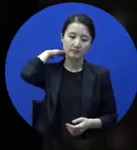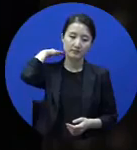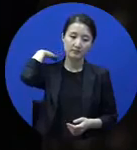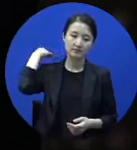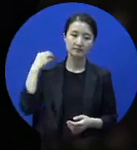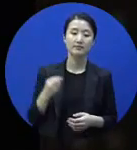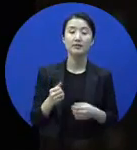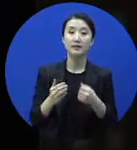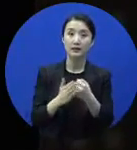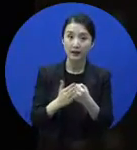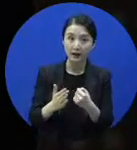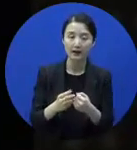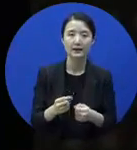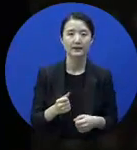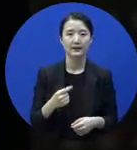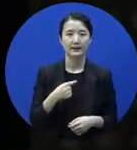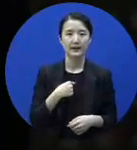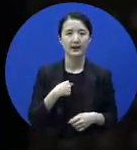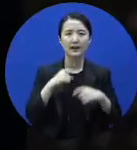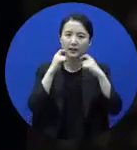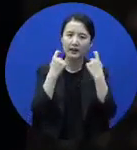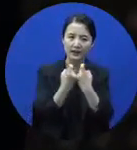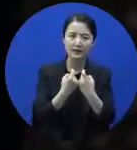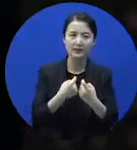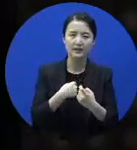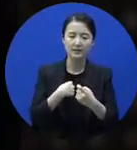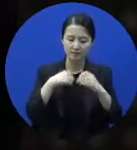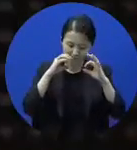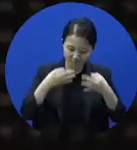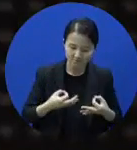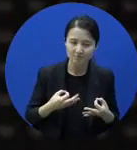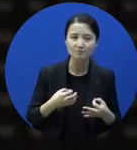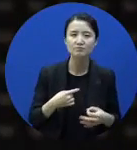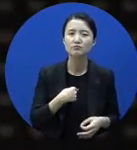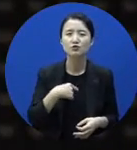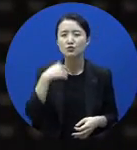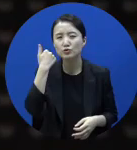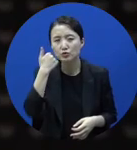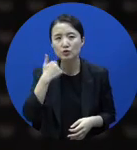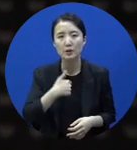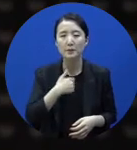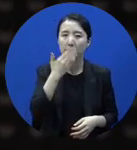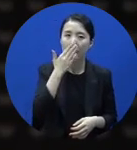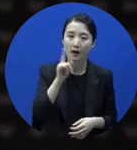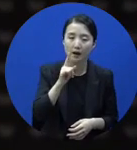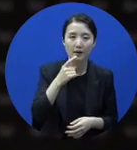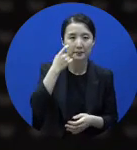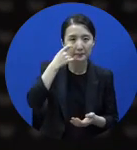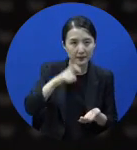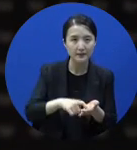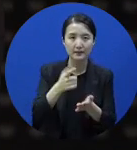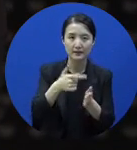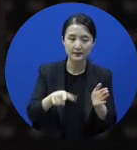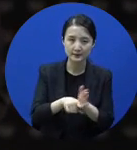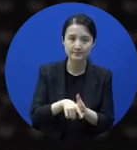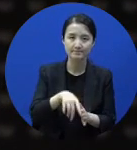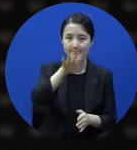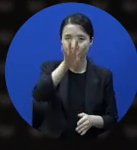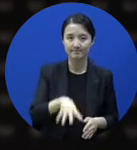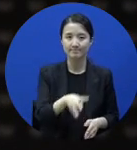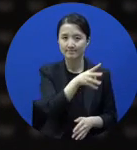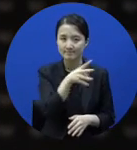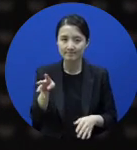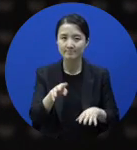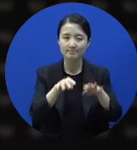통해서 본인이 생각하고 있는 기준들에 대해서 답을 하나 둘 하다 보면 또 다른 나를 잘 아는 또 다른 사람한테 한번